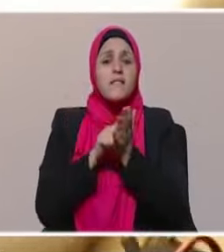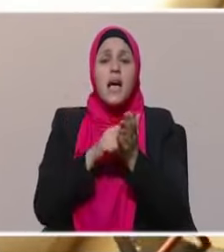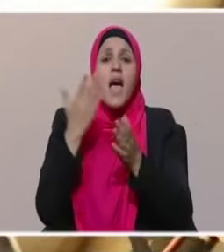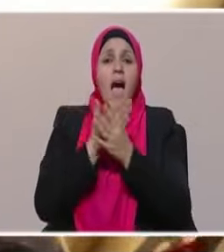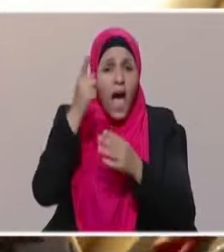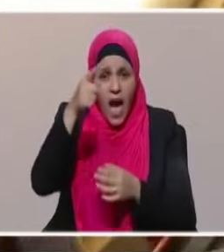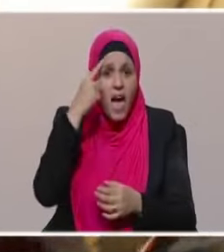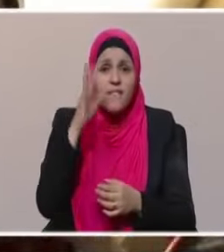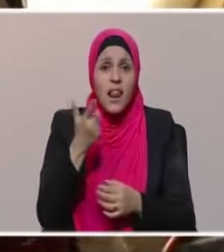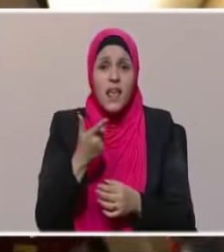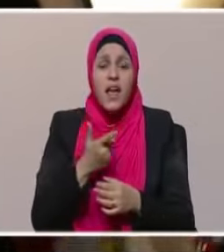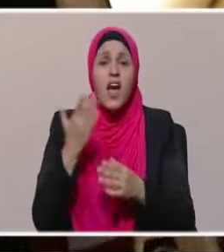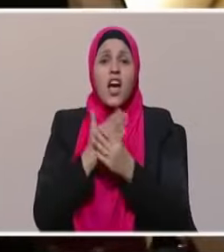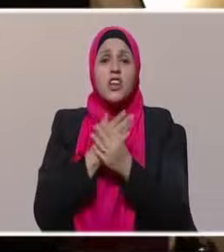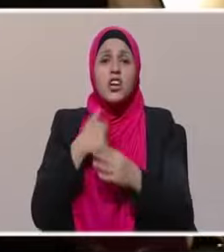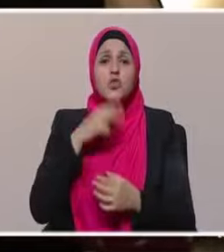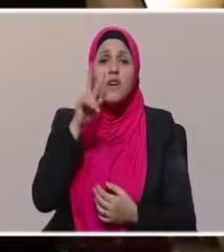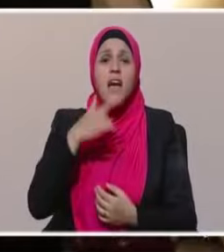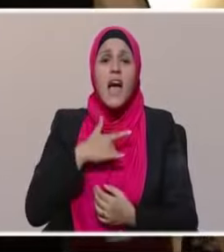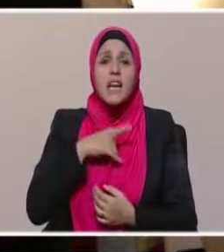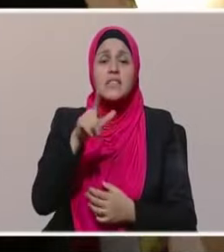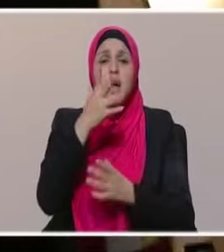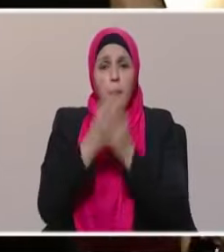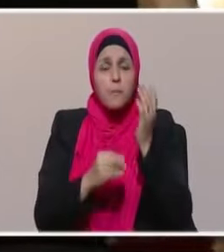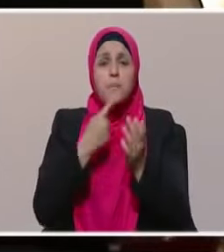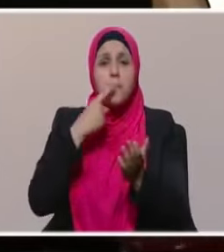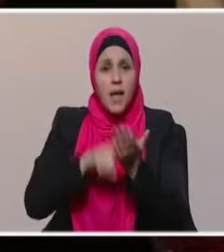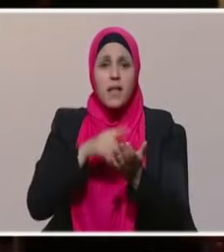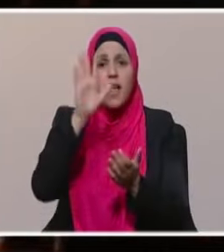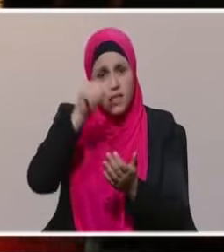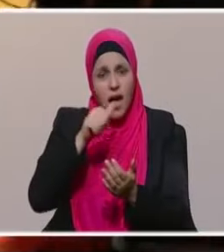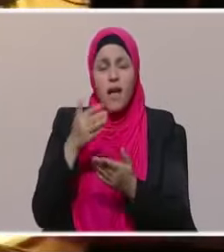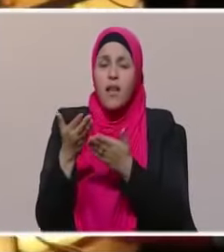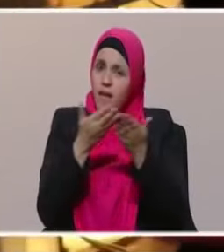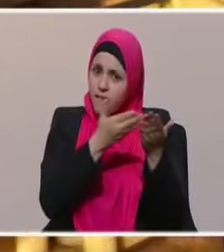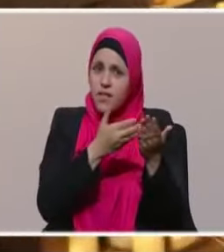ليه؟ لان انا حاسس انك انت ابن صادق. تعال اتفضل